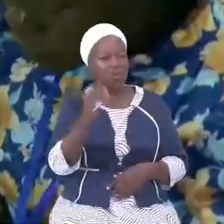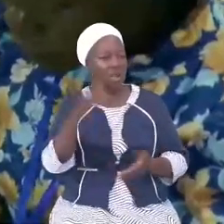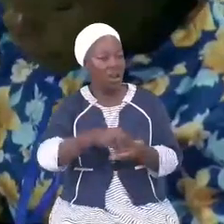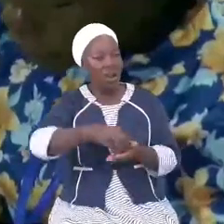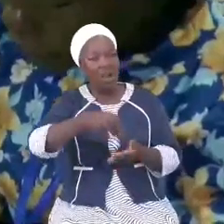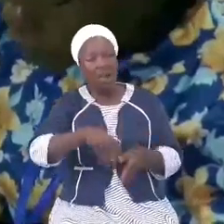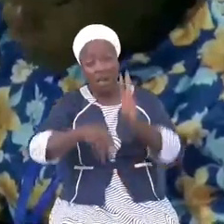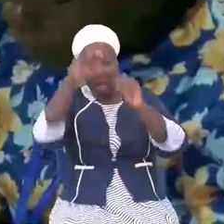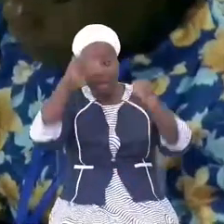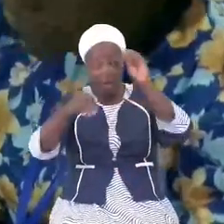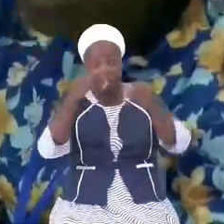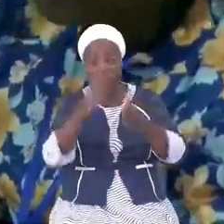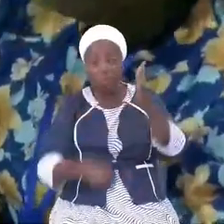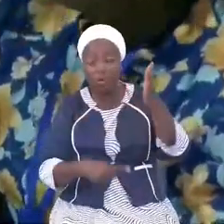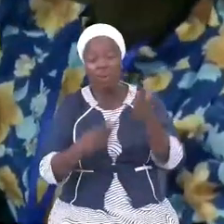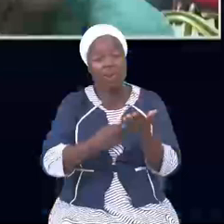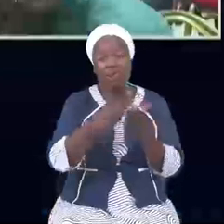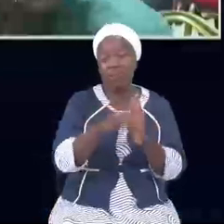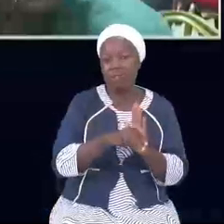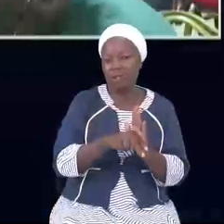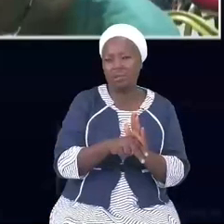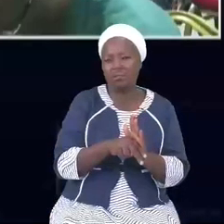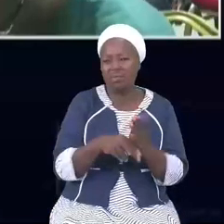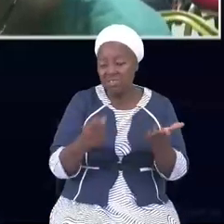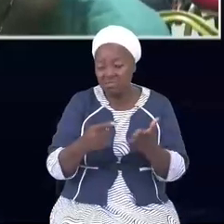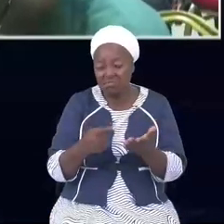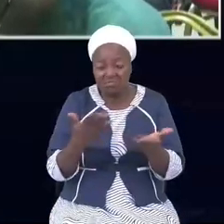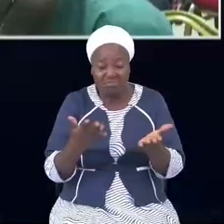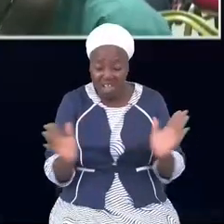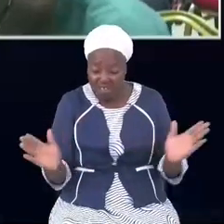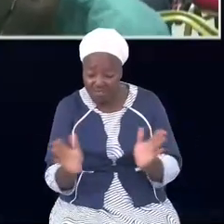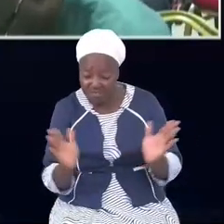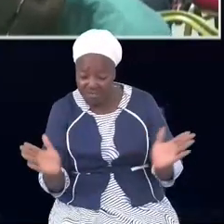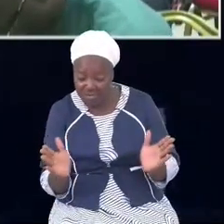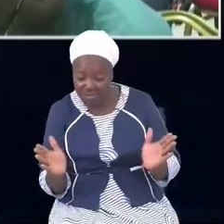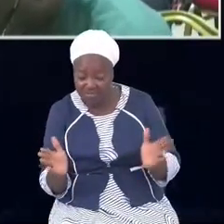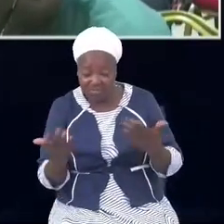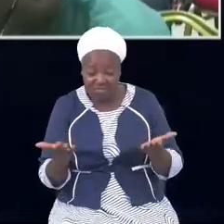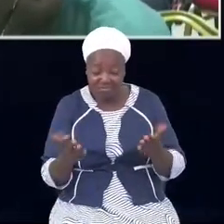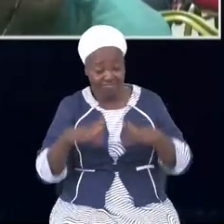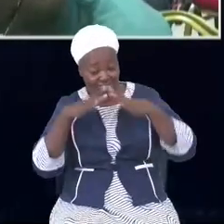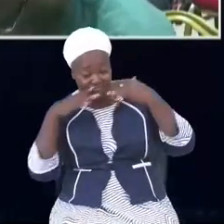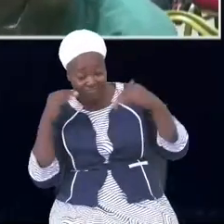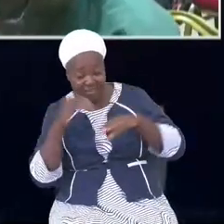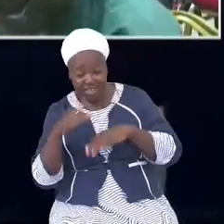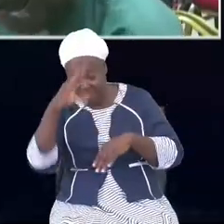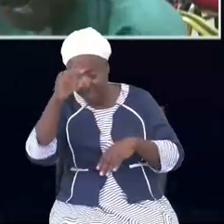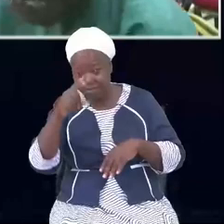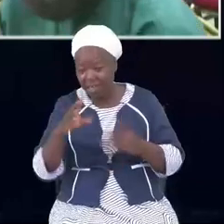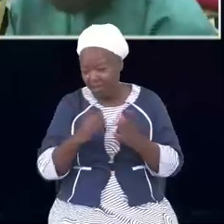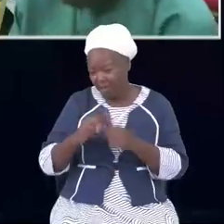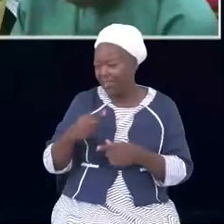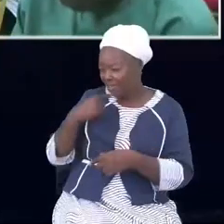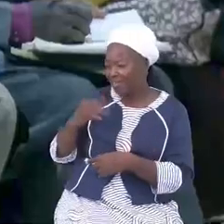de la droiture. Faut le gâter, tapote-le au dos. Le méchant te sourit et lui dit, oh,